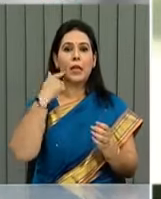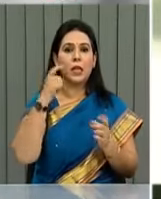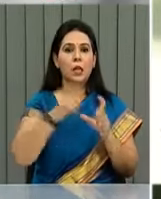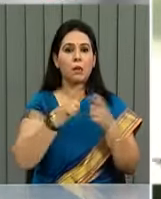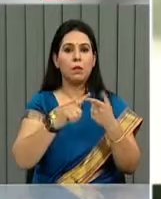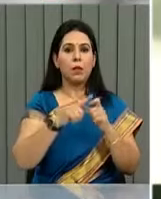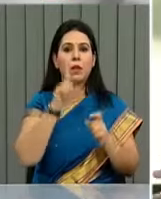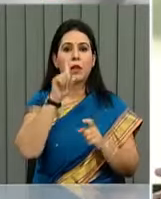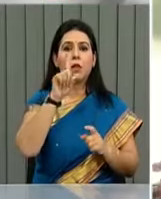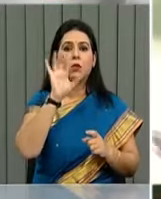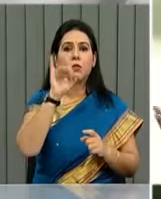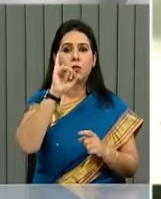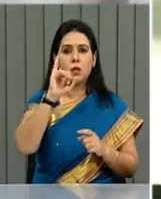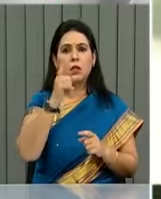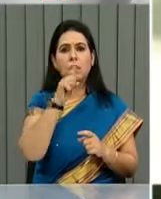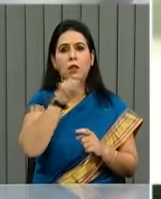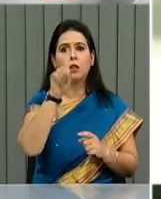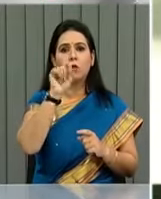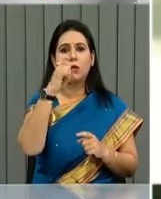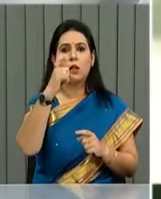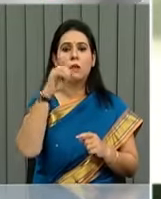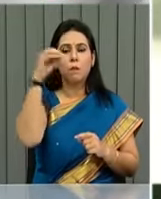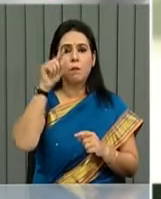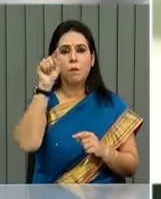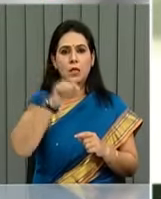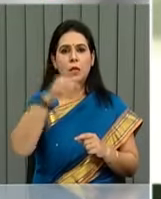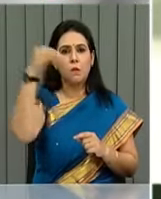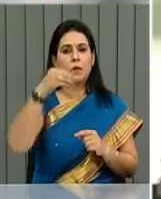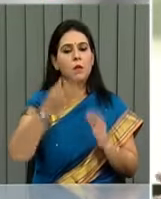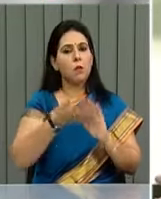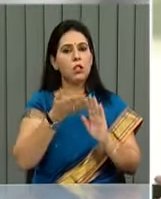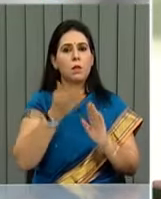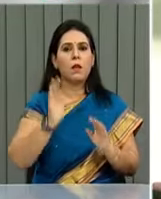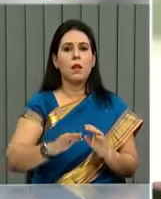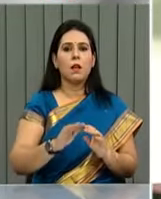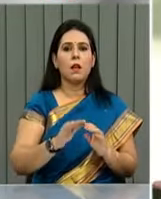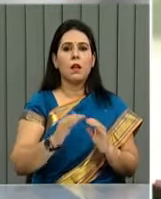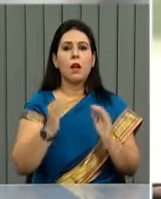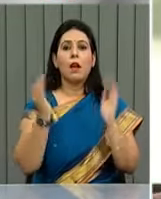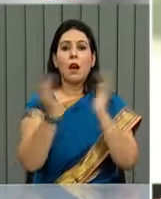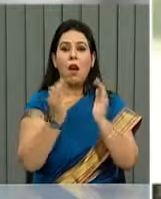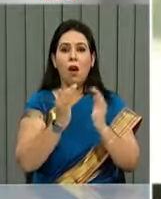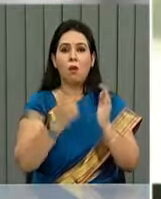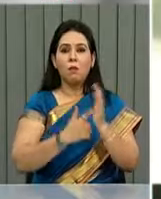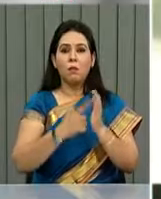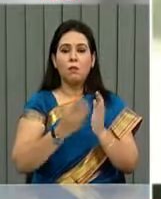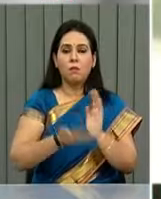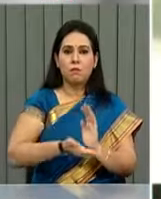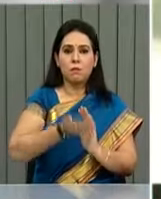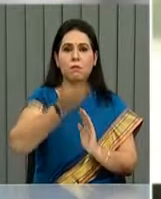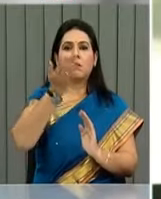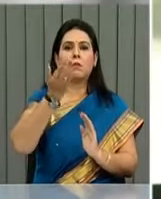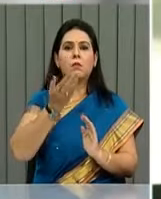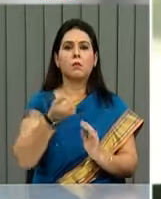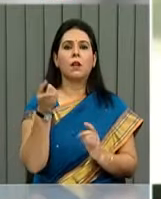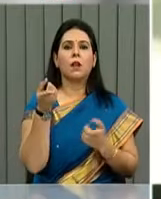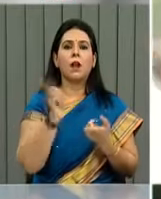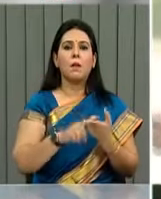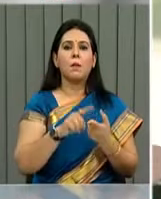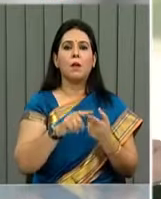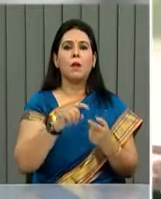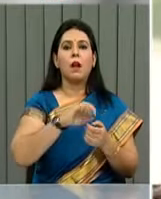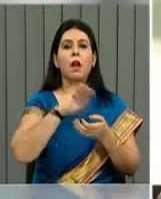कि 106-107% बरसात हो सकती है, तो ग्रामीण अर्थव्यवस्था में उठाव आएगा, जिससे कि भारत